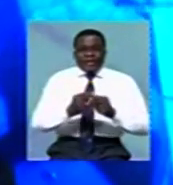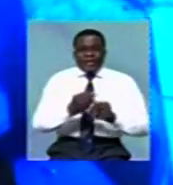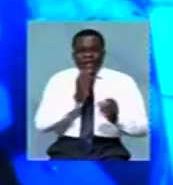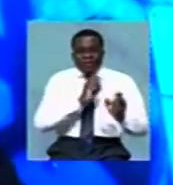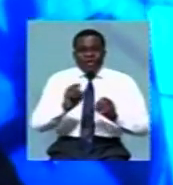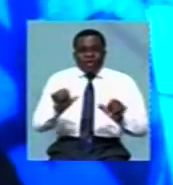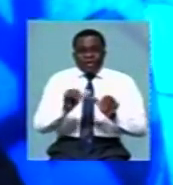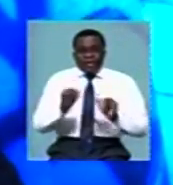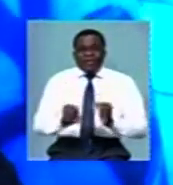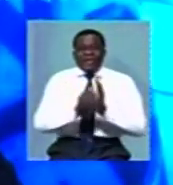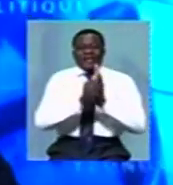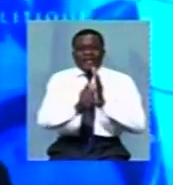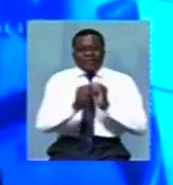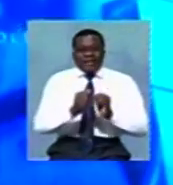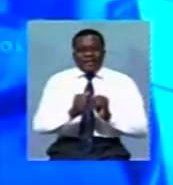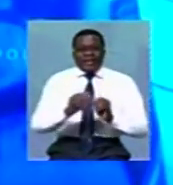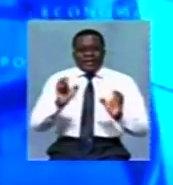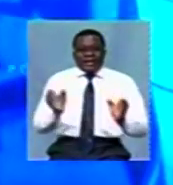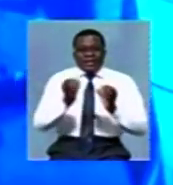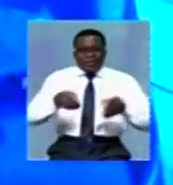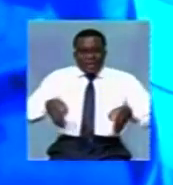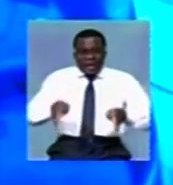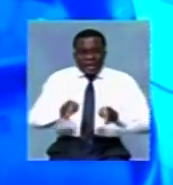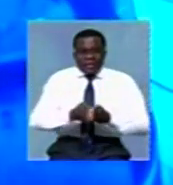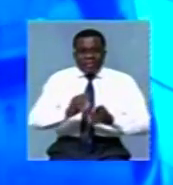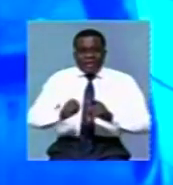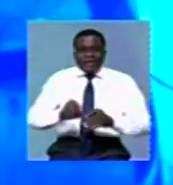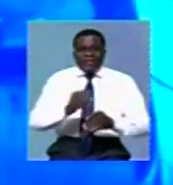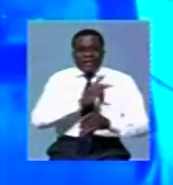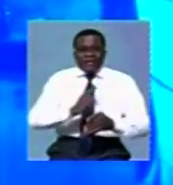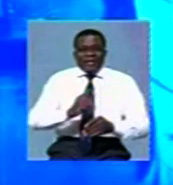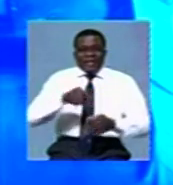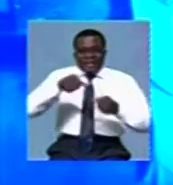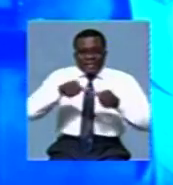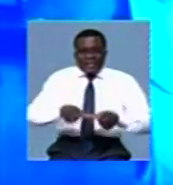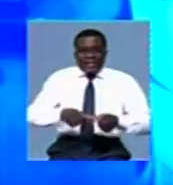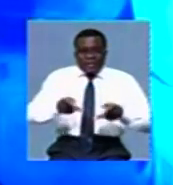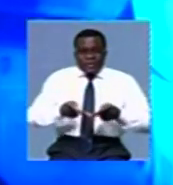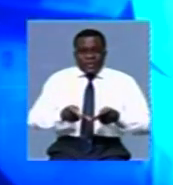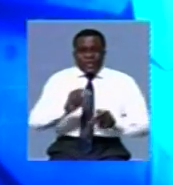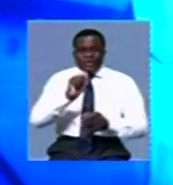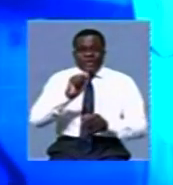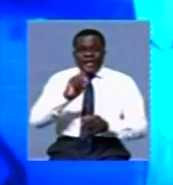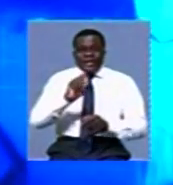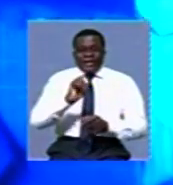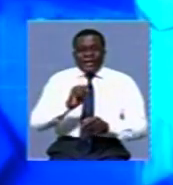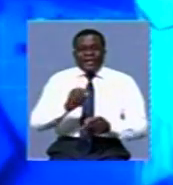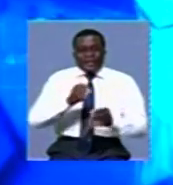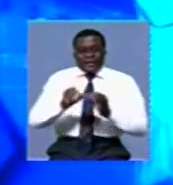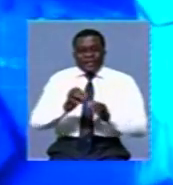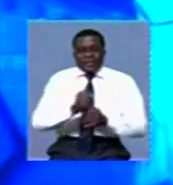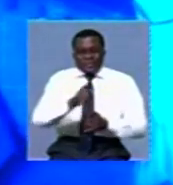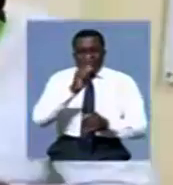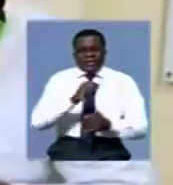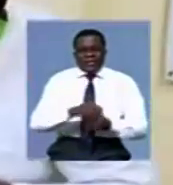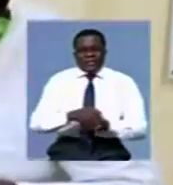des géomètres experts. La cérémonie a réuni les différentes parties au siège de l'ANDF. Les détails avec Jean-Claude James et Jean